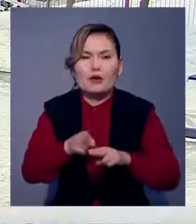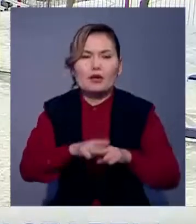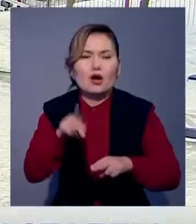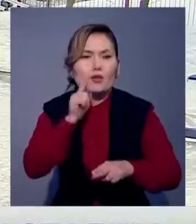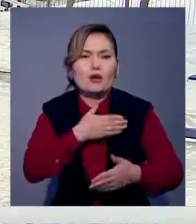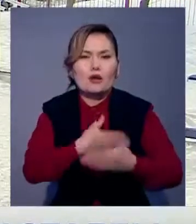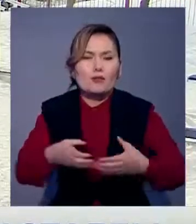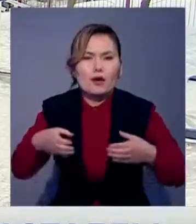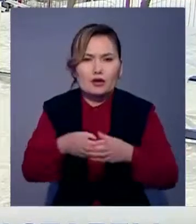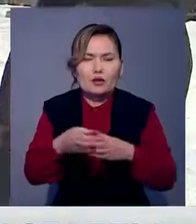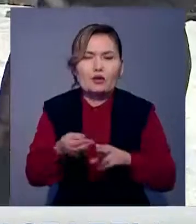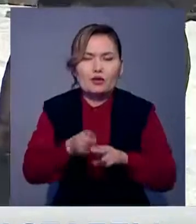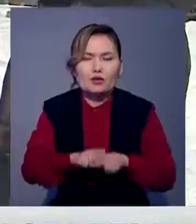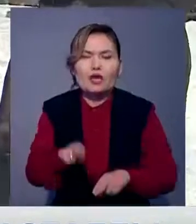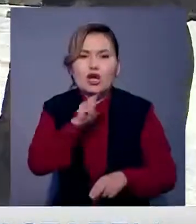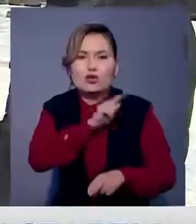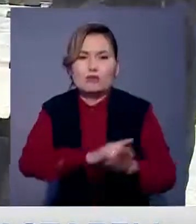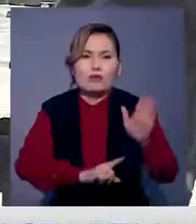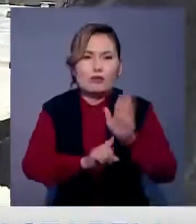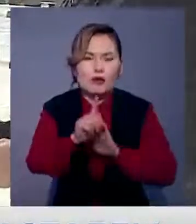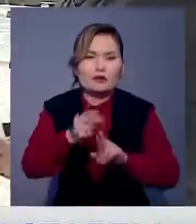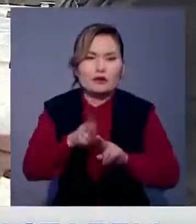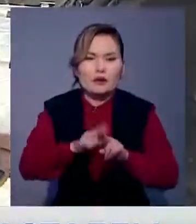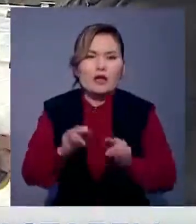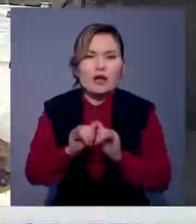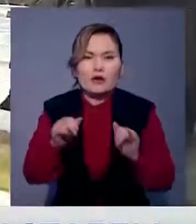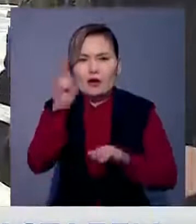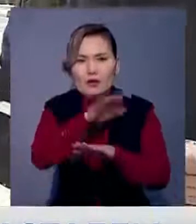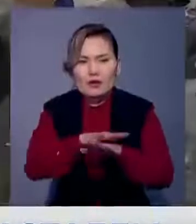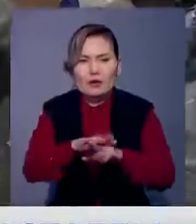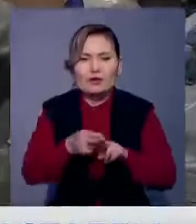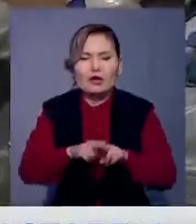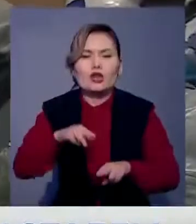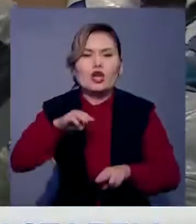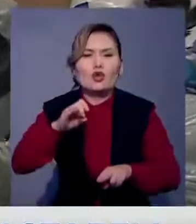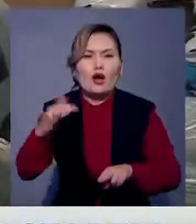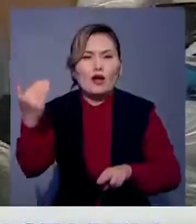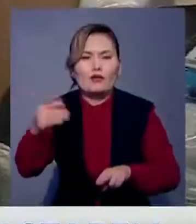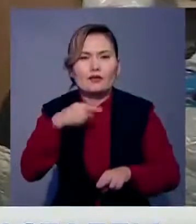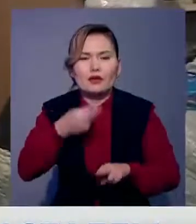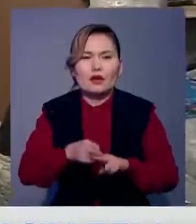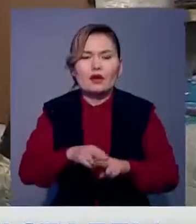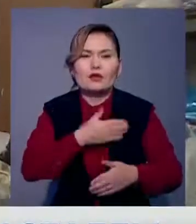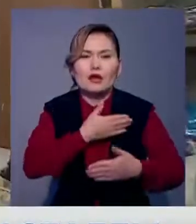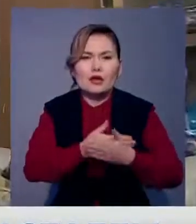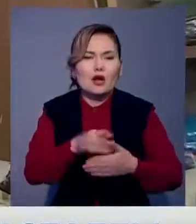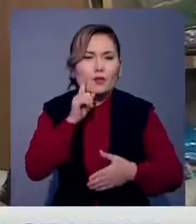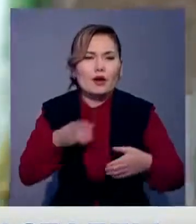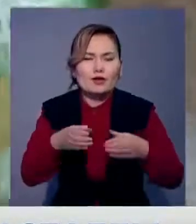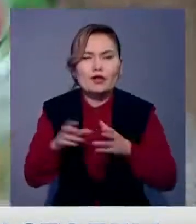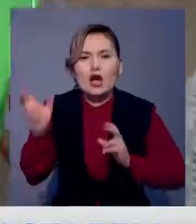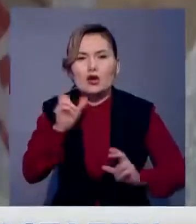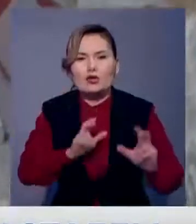Волонтерлікке бүтін бір сала ретінде қарауға жеттігін айтты. Дамыған елдердегідей Қасым Жомарт Тоқаев ерікті боп жүрген